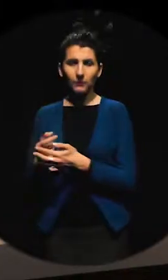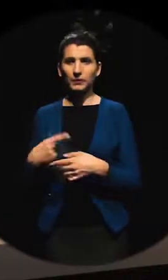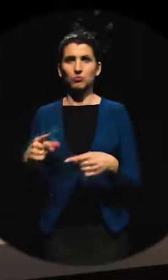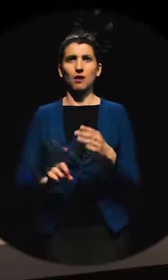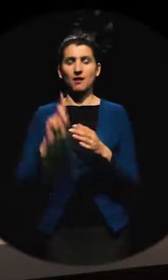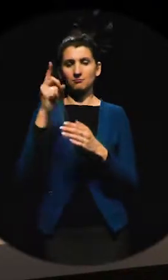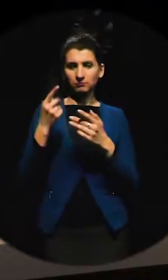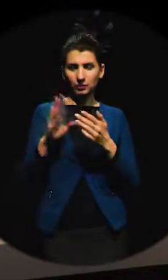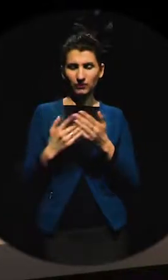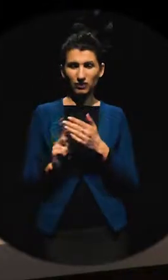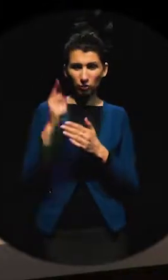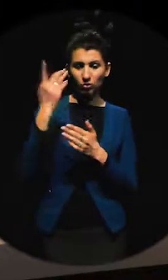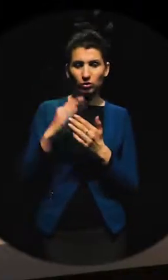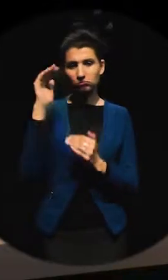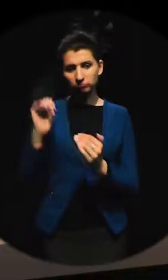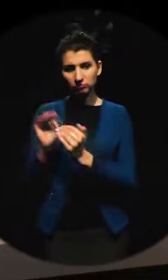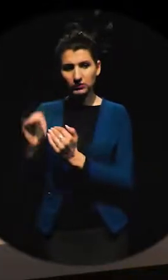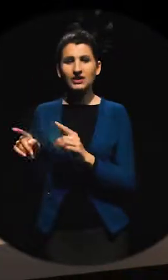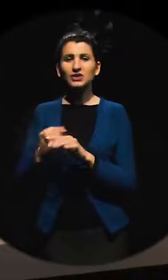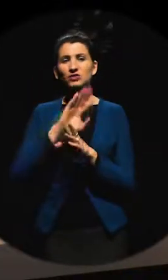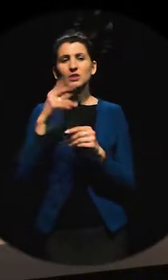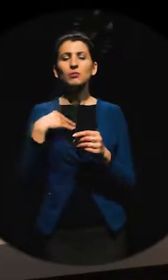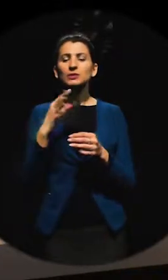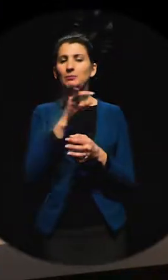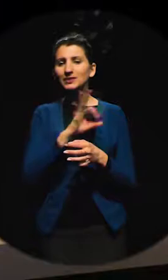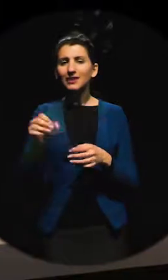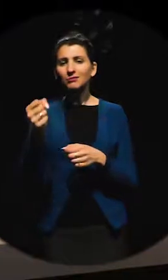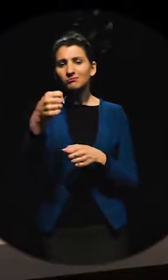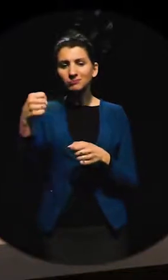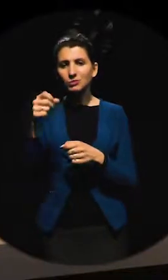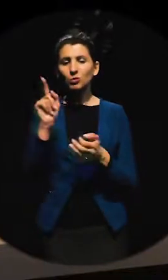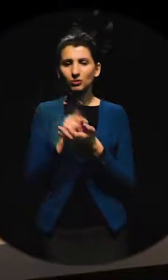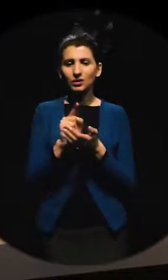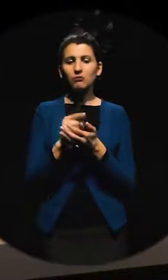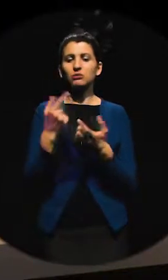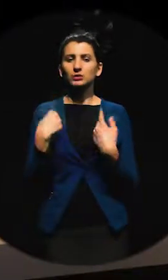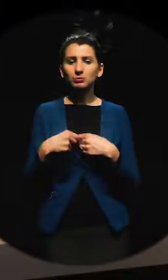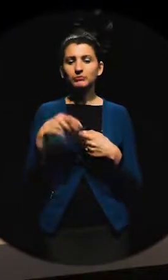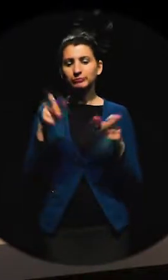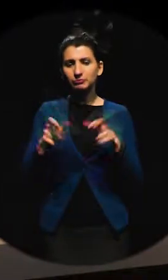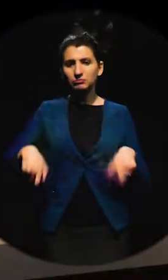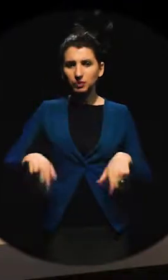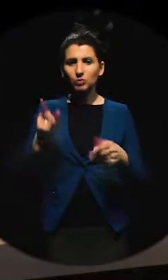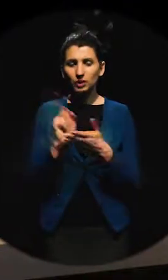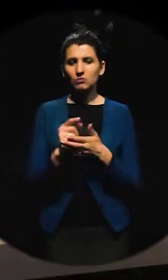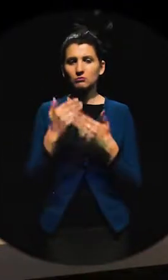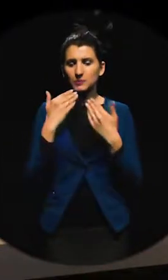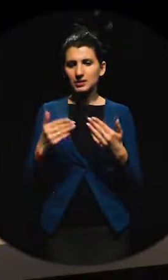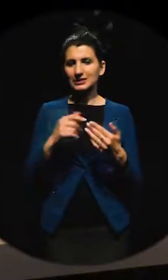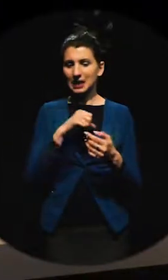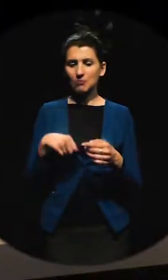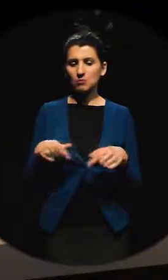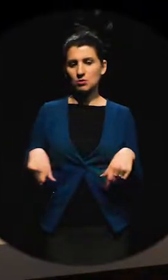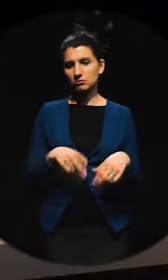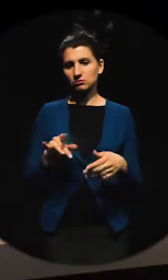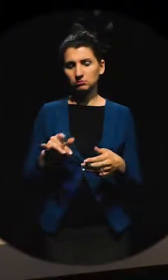gdzie wszędzie pojawiały się uchwyty na odpowiednich wysokościach, które umożliwiały też samodzielne przemieszczanie się. I to